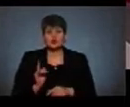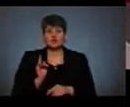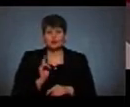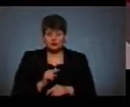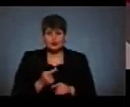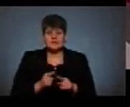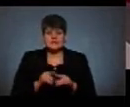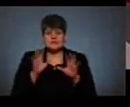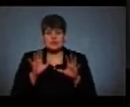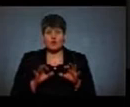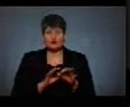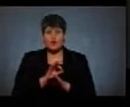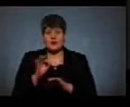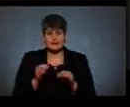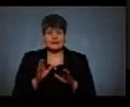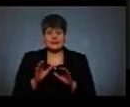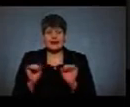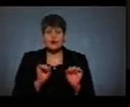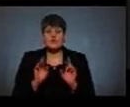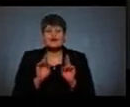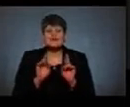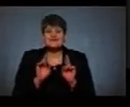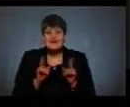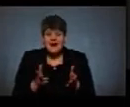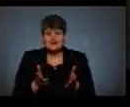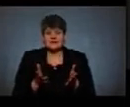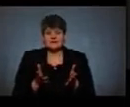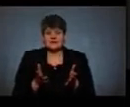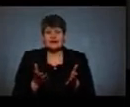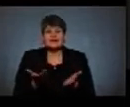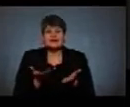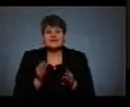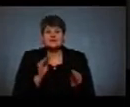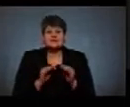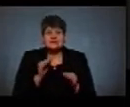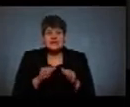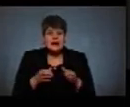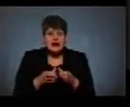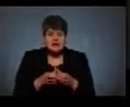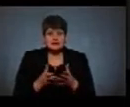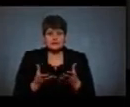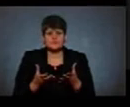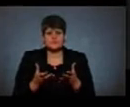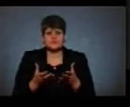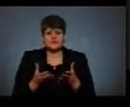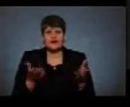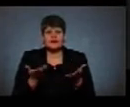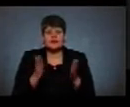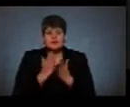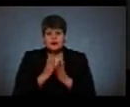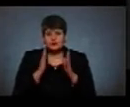ці законопроект, який вже регулює, як, при якому складі громади, які має